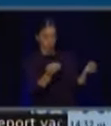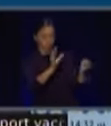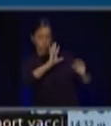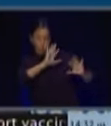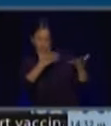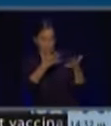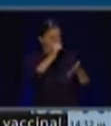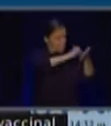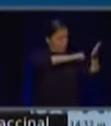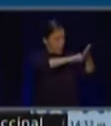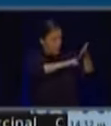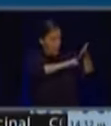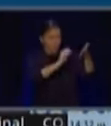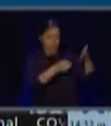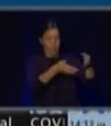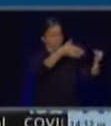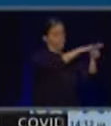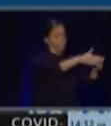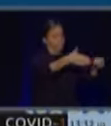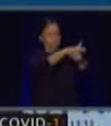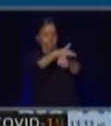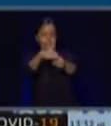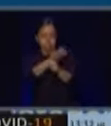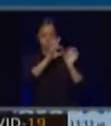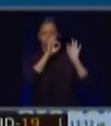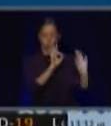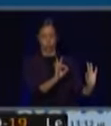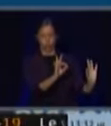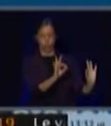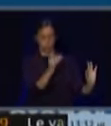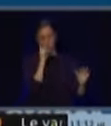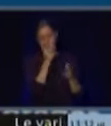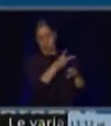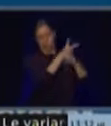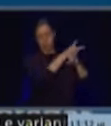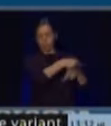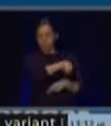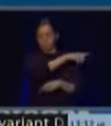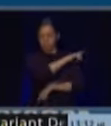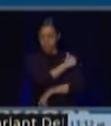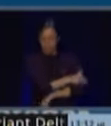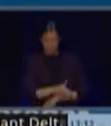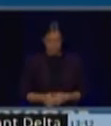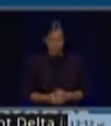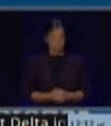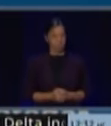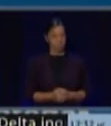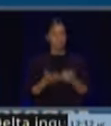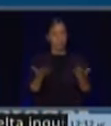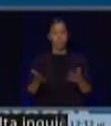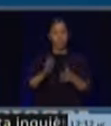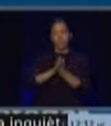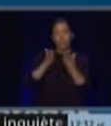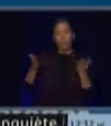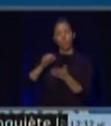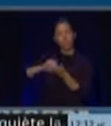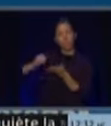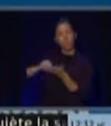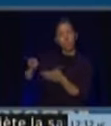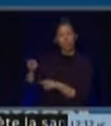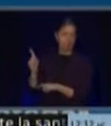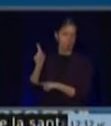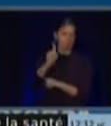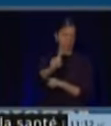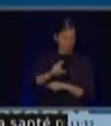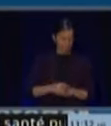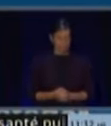On va passer à la prochaine question. Zachary Goudreau, du journal Le Devoir. Oui, bonjour. C'est peut-être un peu technique, mais vous disiez, bon, il y a la